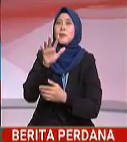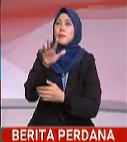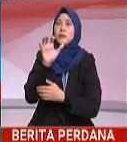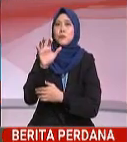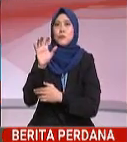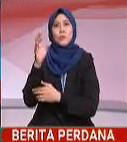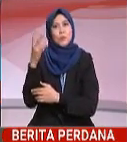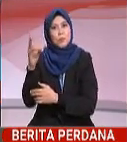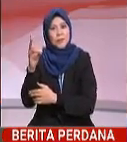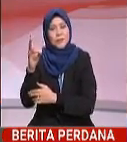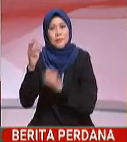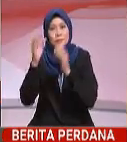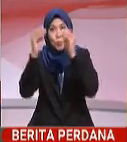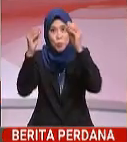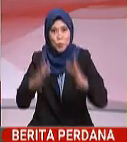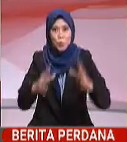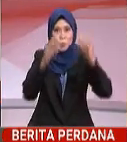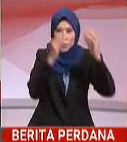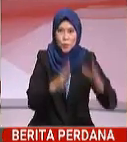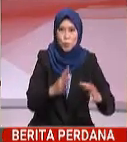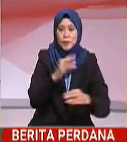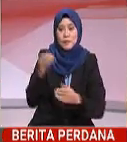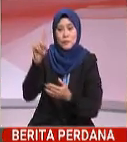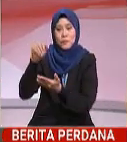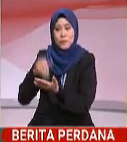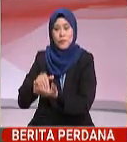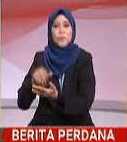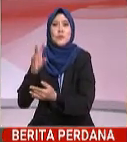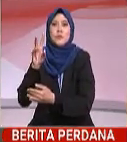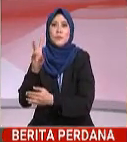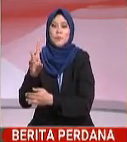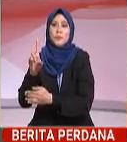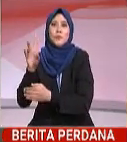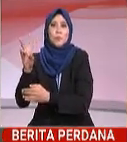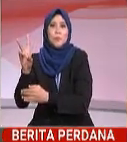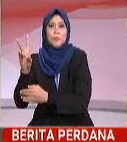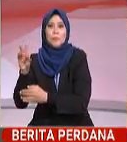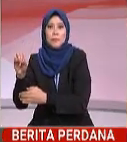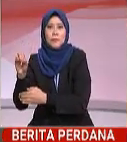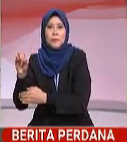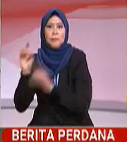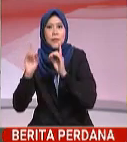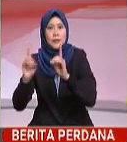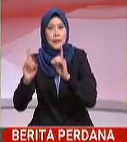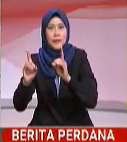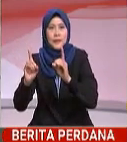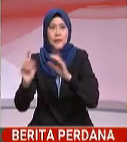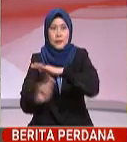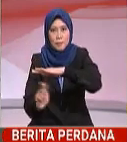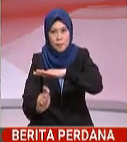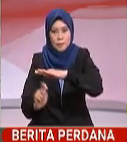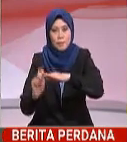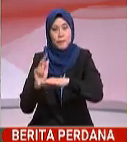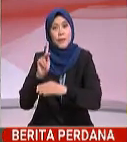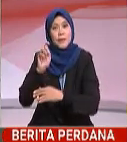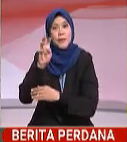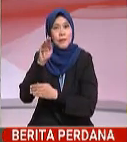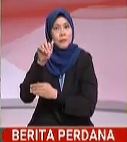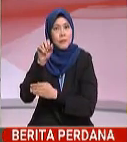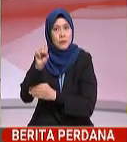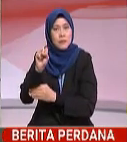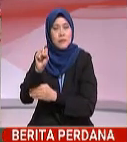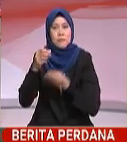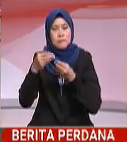10,517 pendidik Tabika dan 1,790 pendidik TASKA KEMAS telah